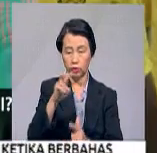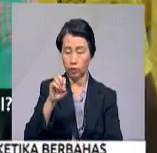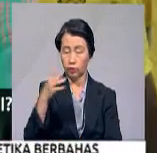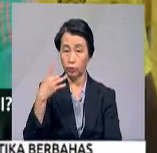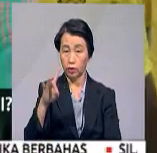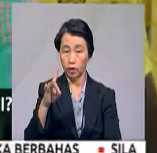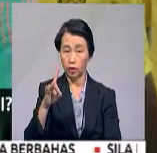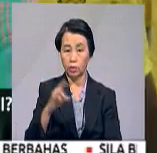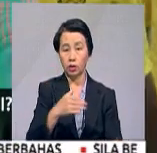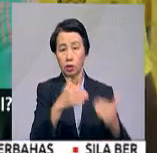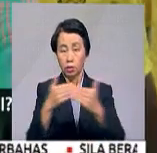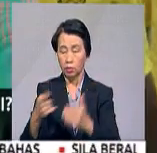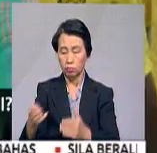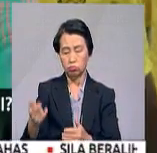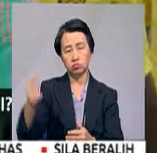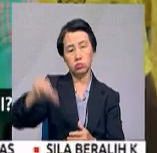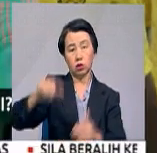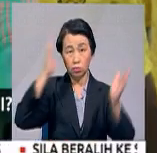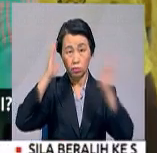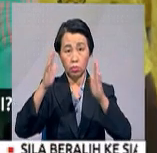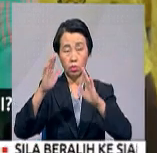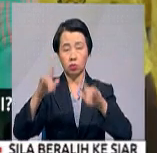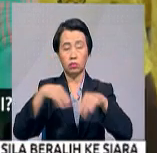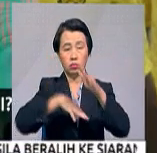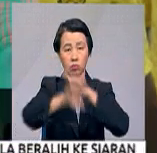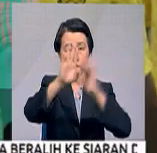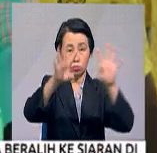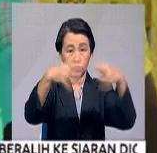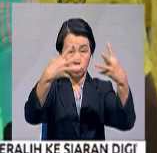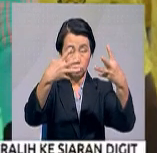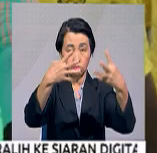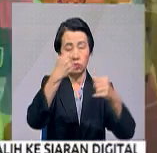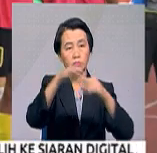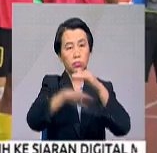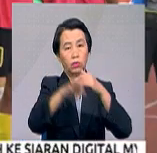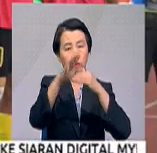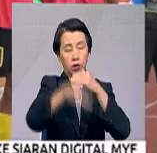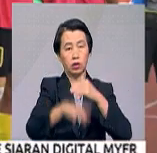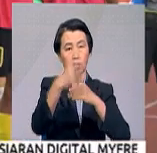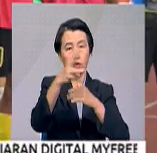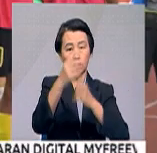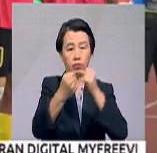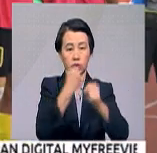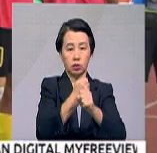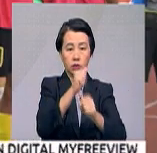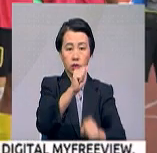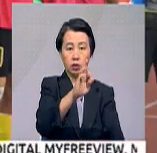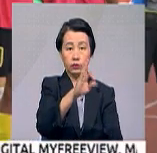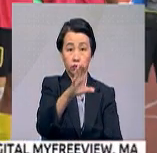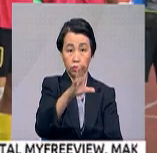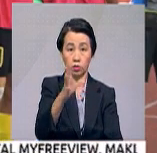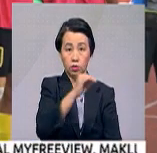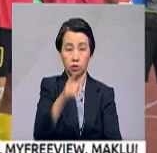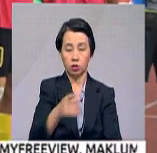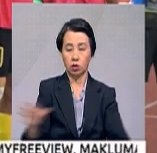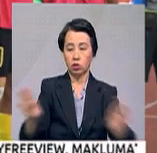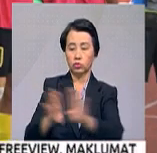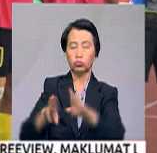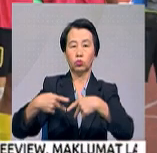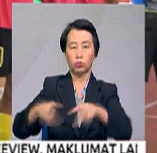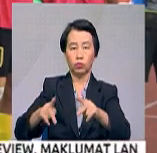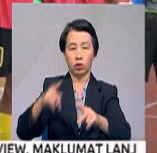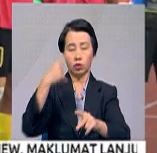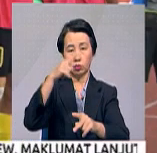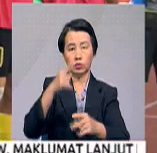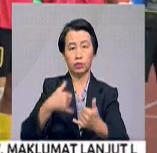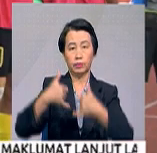2018. Susulan kegagalan Malaysia layak ke skuad akhir kejuaraan bawah 16 tahun AFC 2018 sekaligus menutup peluang beraksi